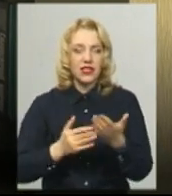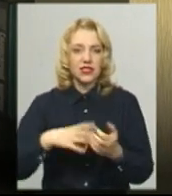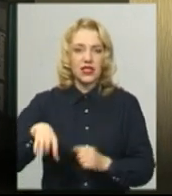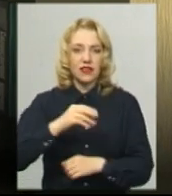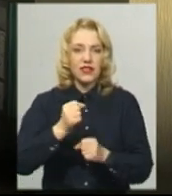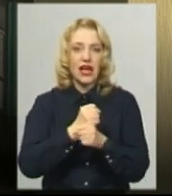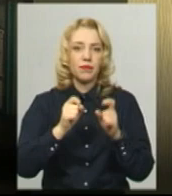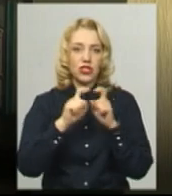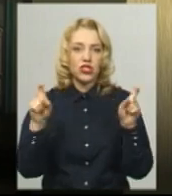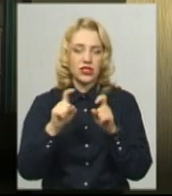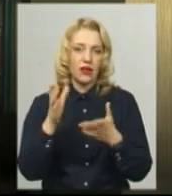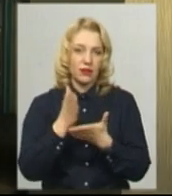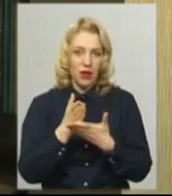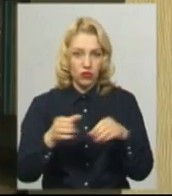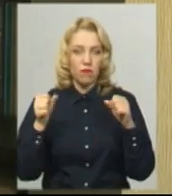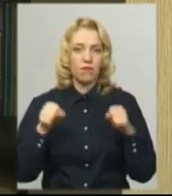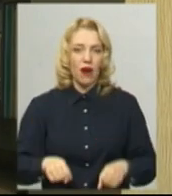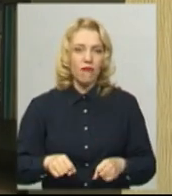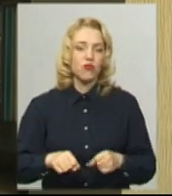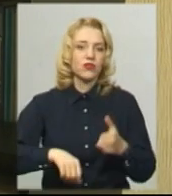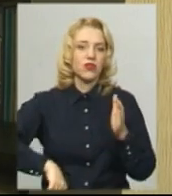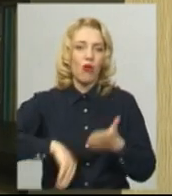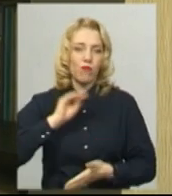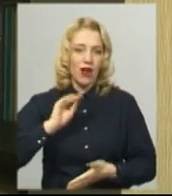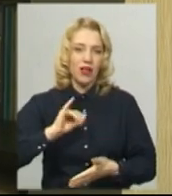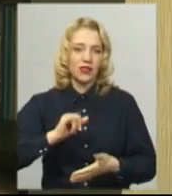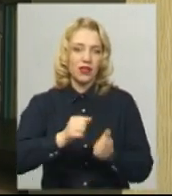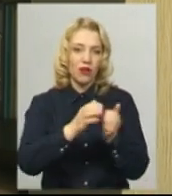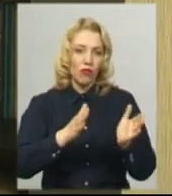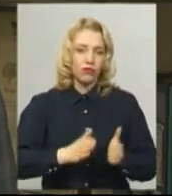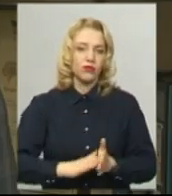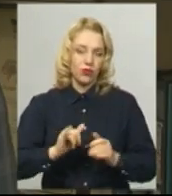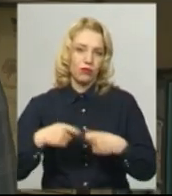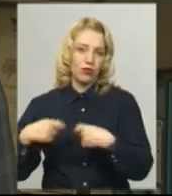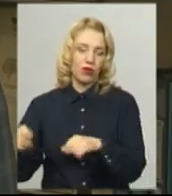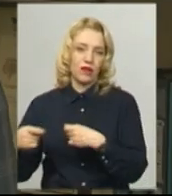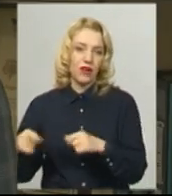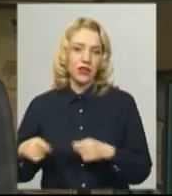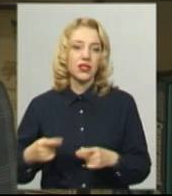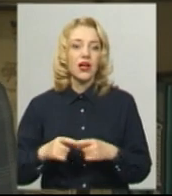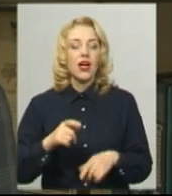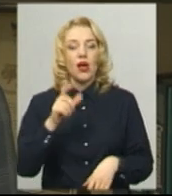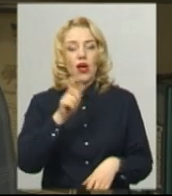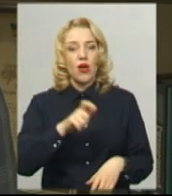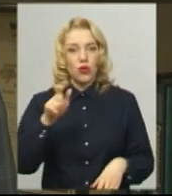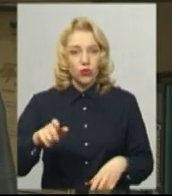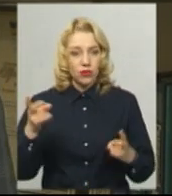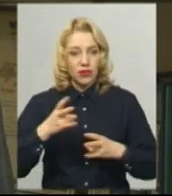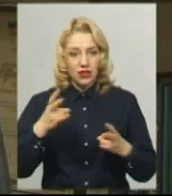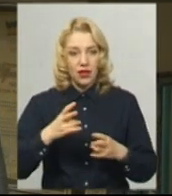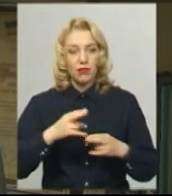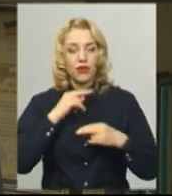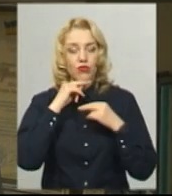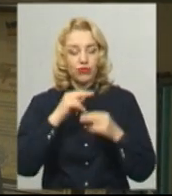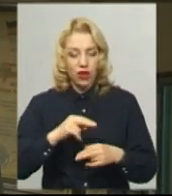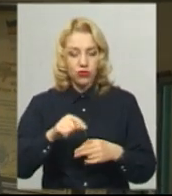аптечні заклади мають право їх закупляти і чином таким чином продавати. Покупцям в першу чергу треба приділяти